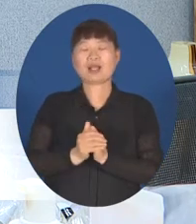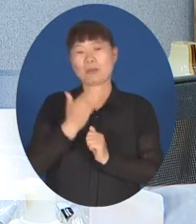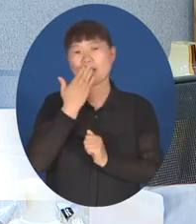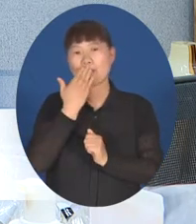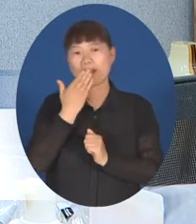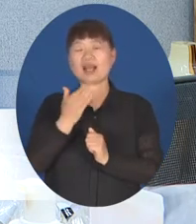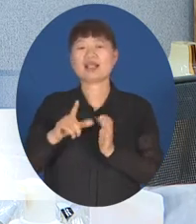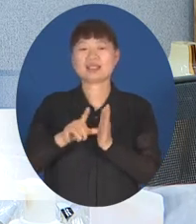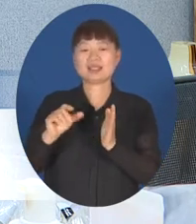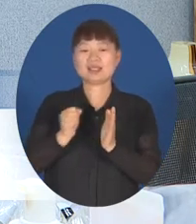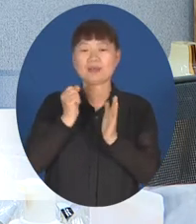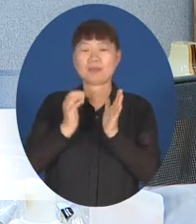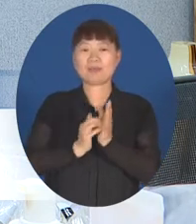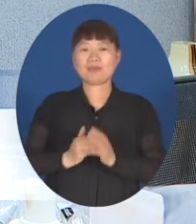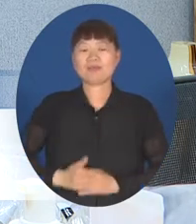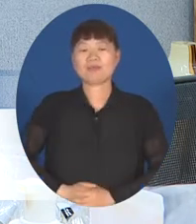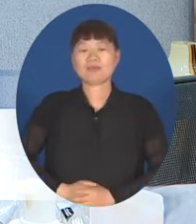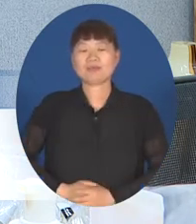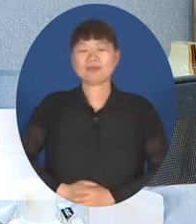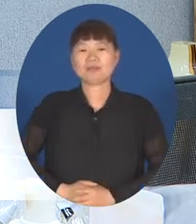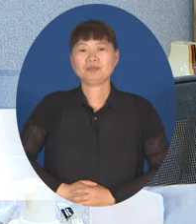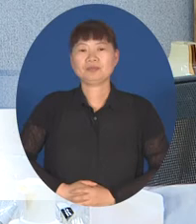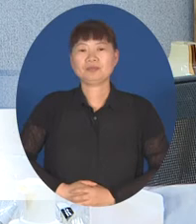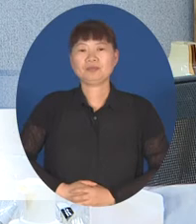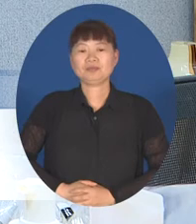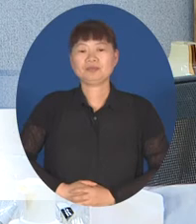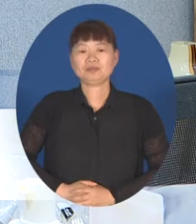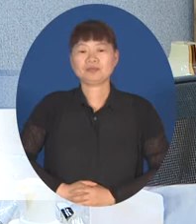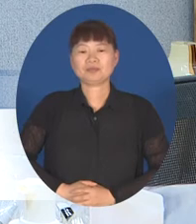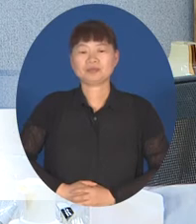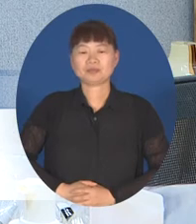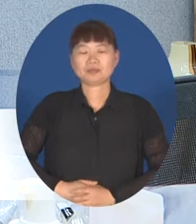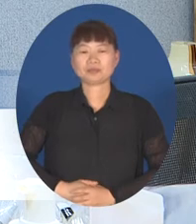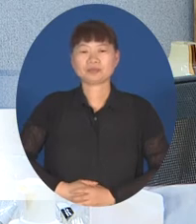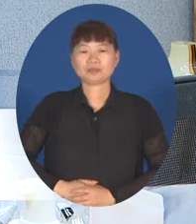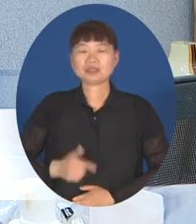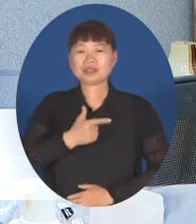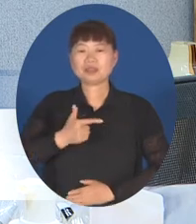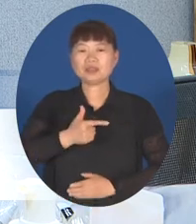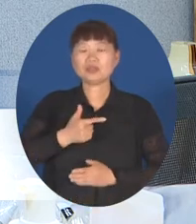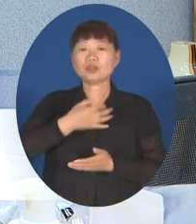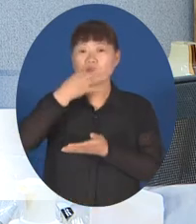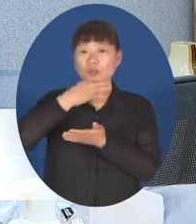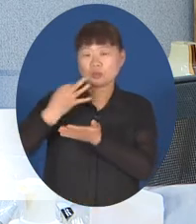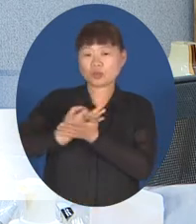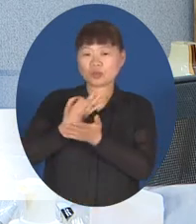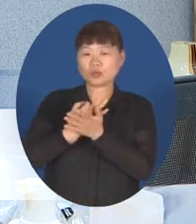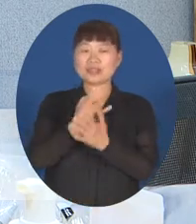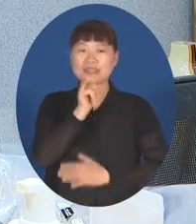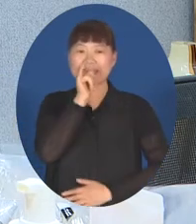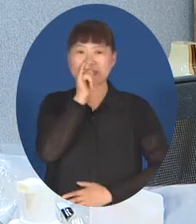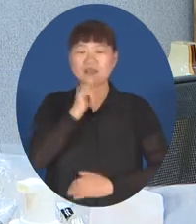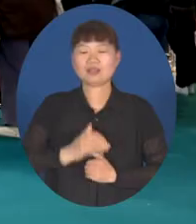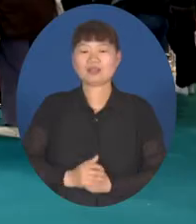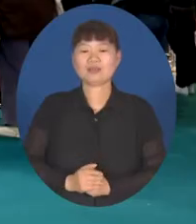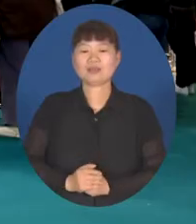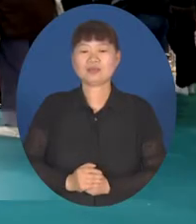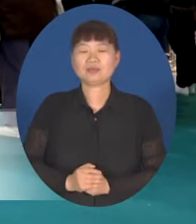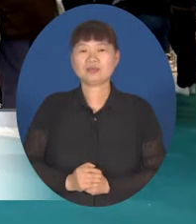계기가 됐던 전시회라고 생각이 되어서 굉장히 저희에게는 굉장히 큰 소득으로 삼고